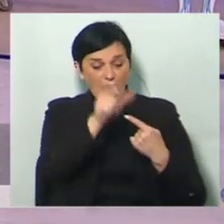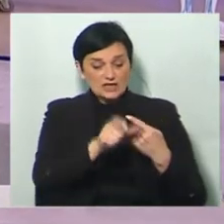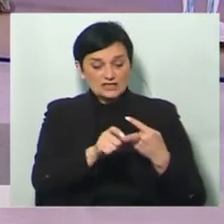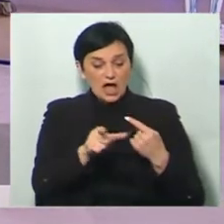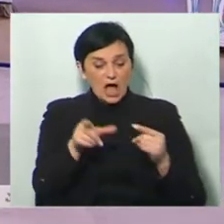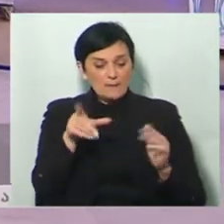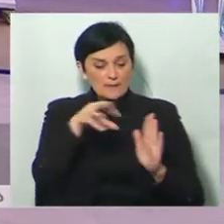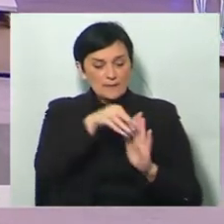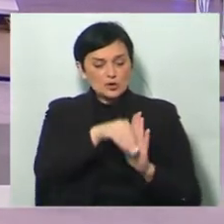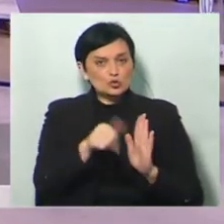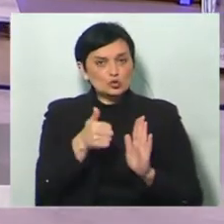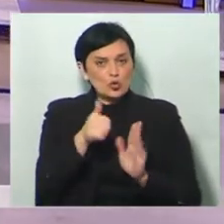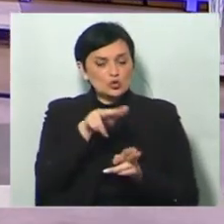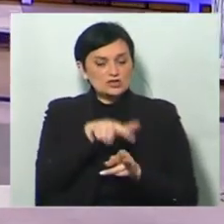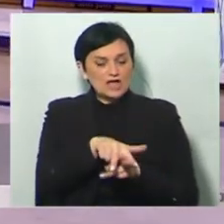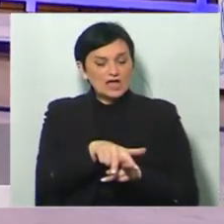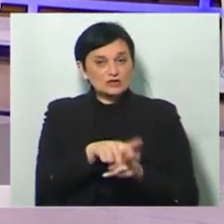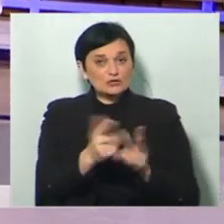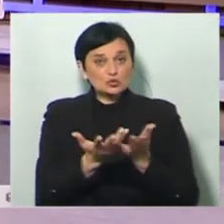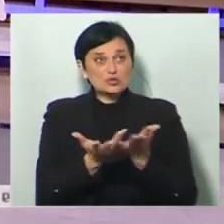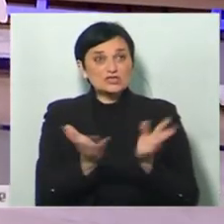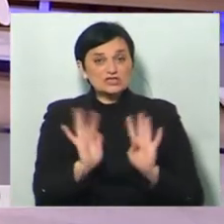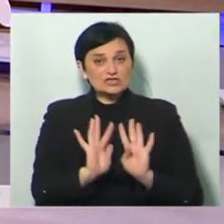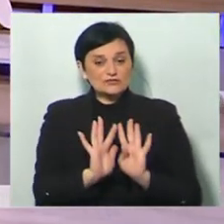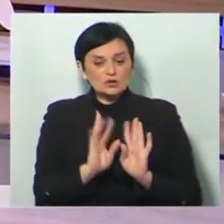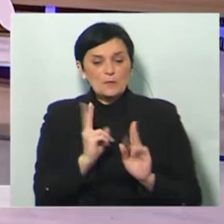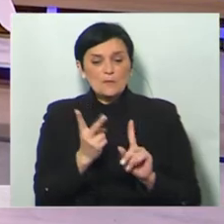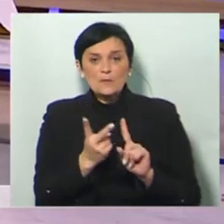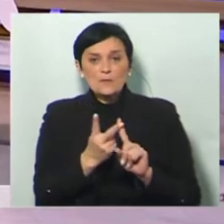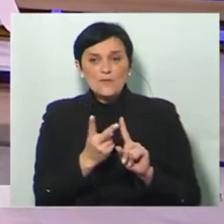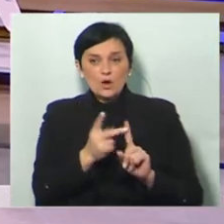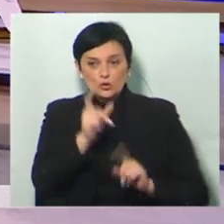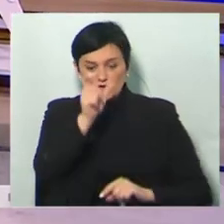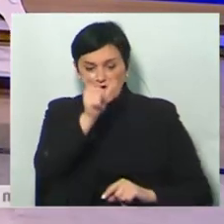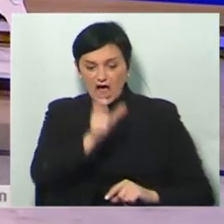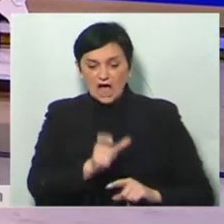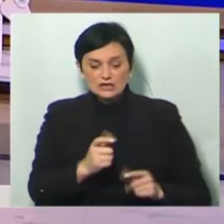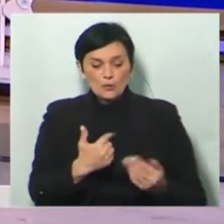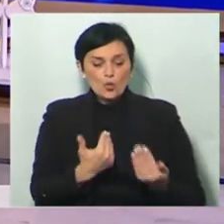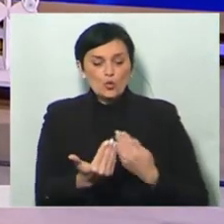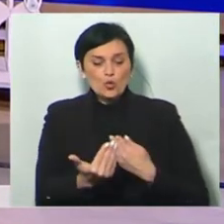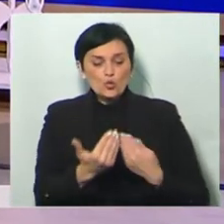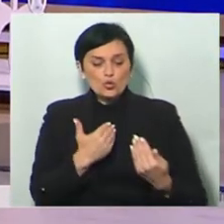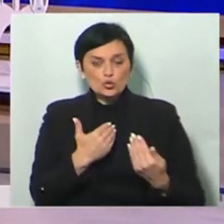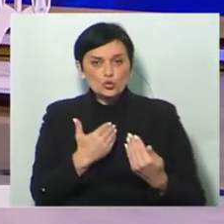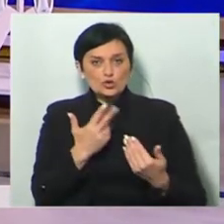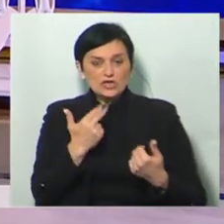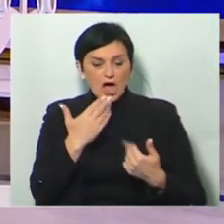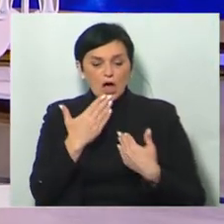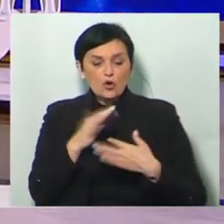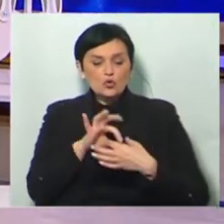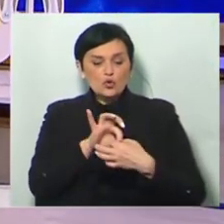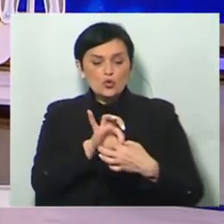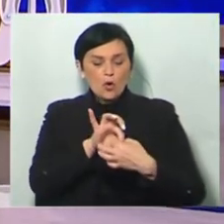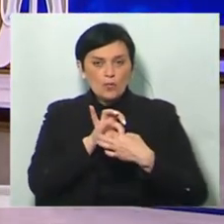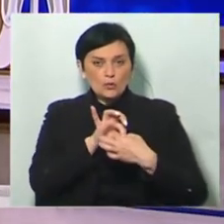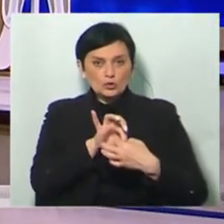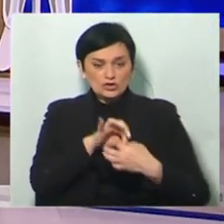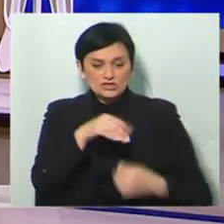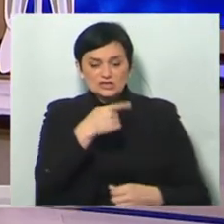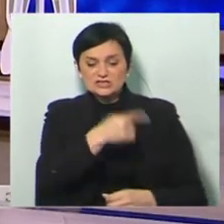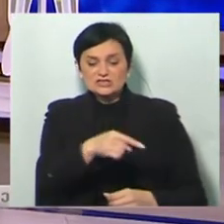რამდენად დატვირთულია ეს სივრცე და მეორე ადამიანის ურთიერთობა და მჭიდრო კომუნიკაცია სხვა